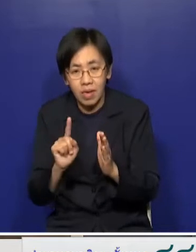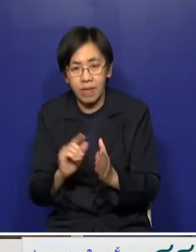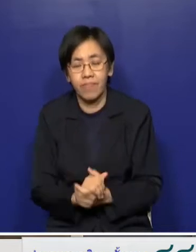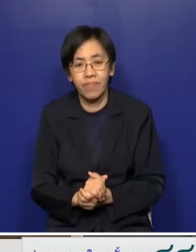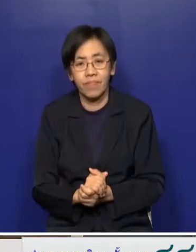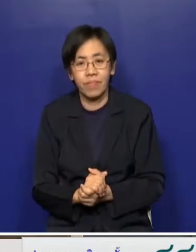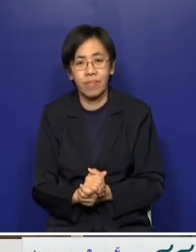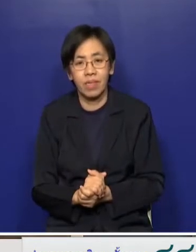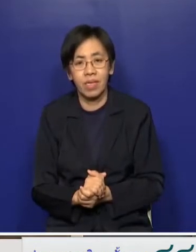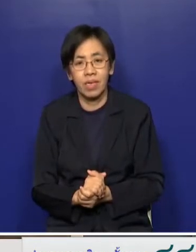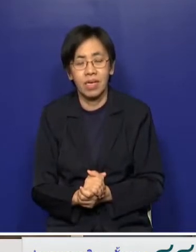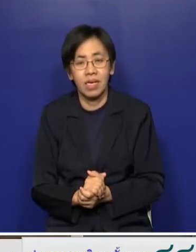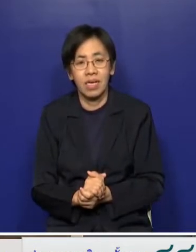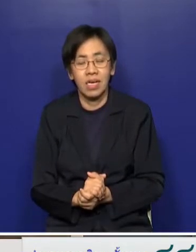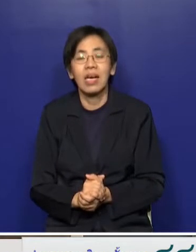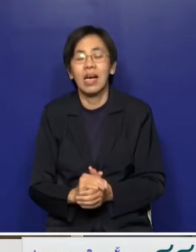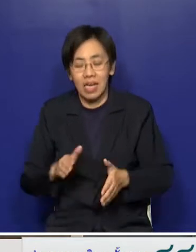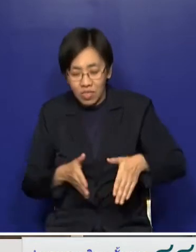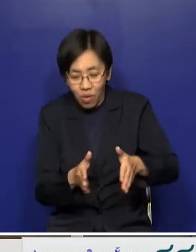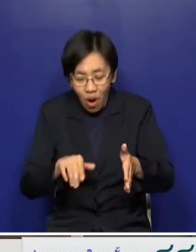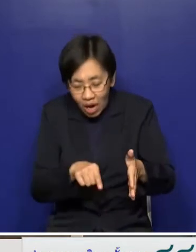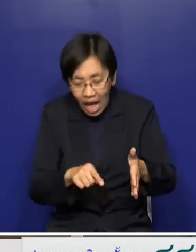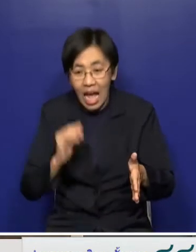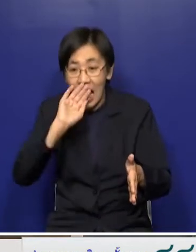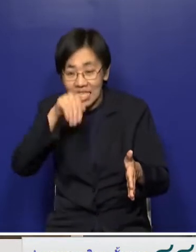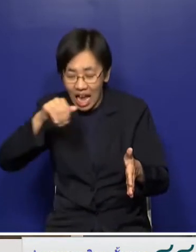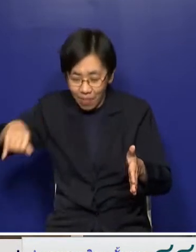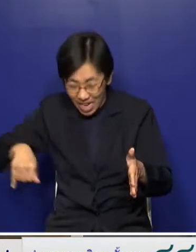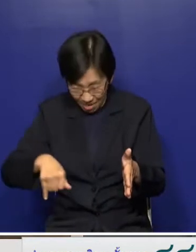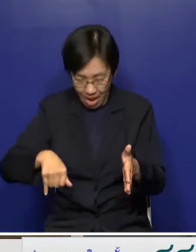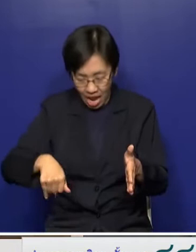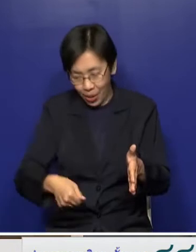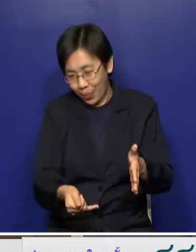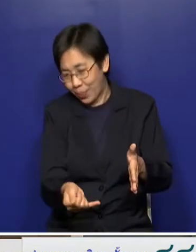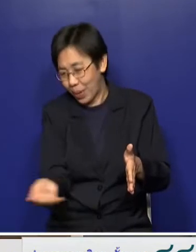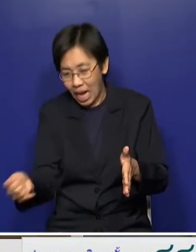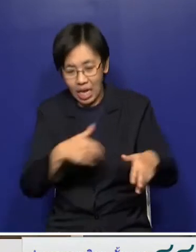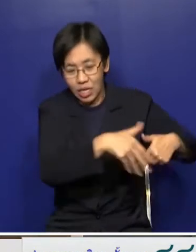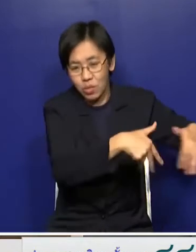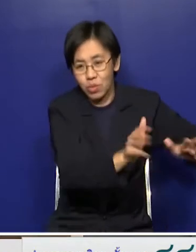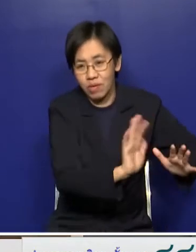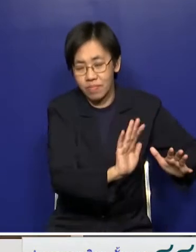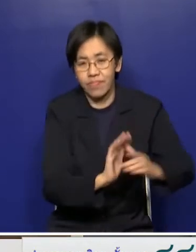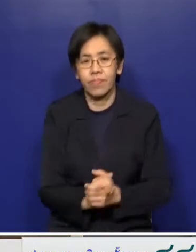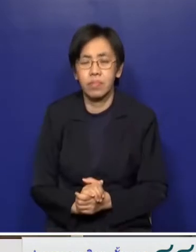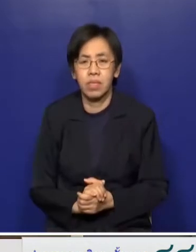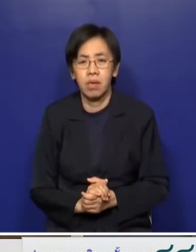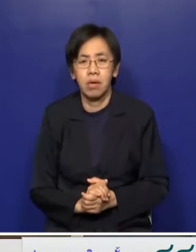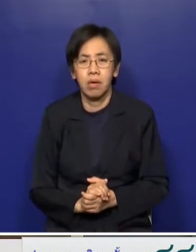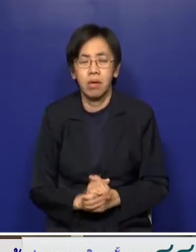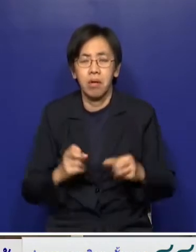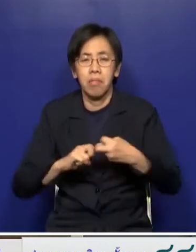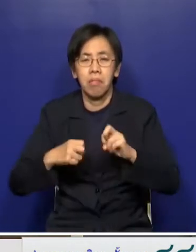องเพื่อเปลี่ยนทางเดินของช้างเพื่อกำหนดให้เขาเดินไปทางอื่นที่ไม่ผ่านพื้นที่ชุมชนแต่มันก็ยังมีติด